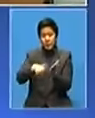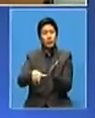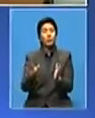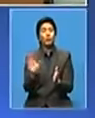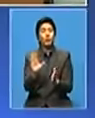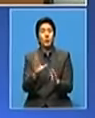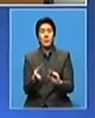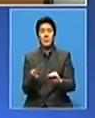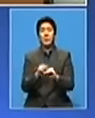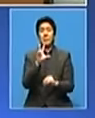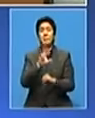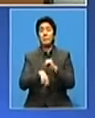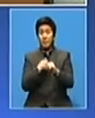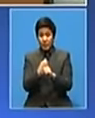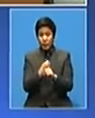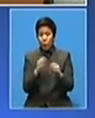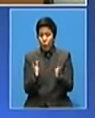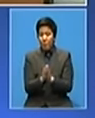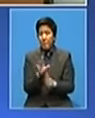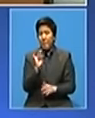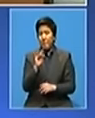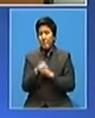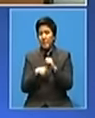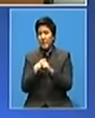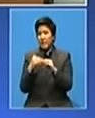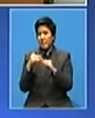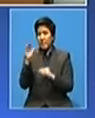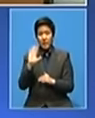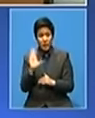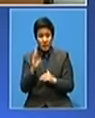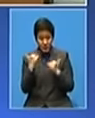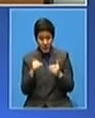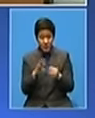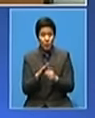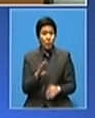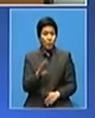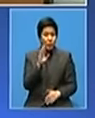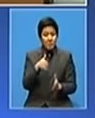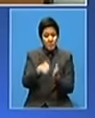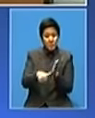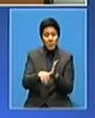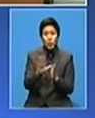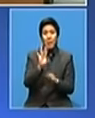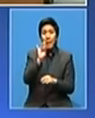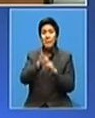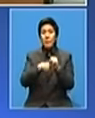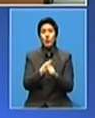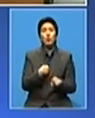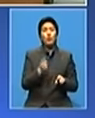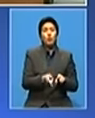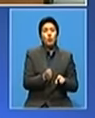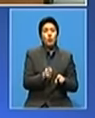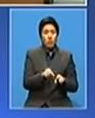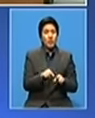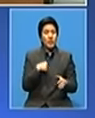ติบุคคลเพิ่มเติม3ปีนะครับแต่รวมกันแล้วไม่เกิน8ปีส่วนนิติบุคคลที่รับการยกเว้นภาษีเป็นเวลา8ปีอยู่แล้วก็